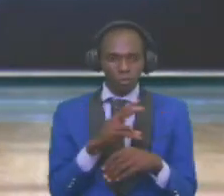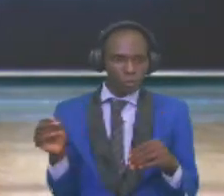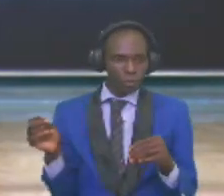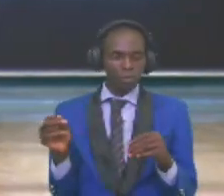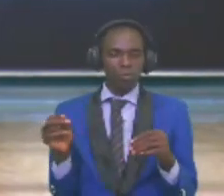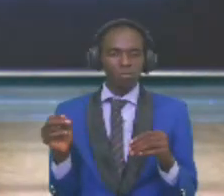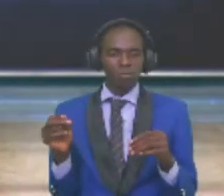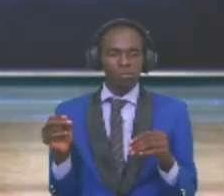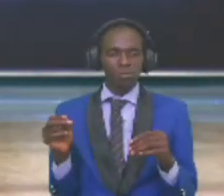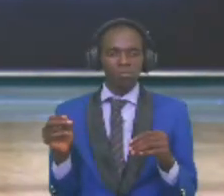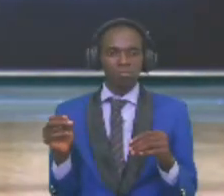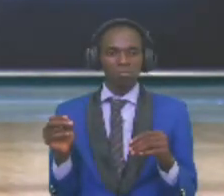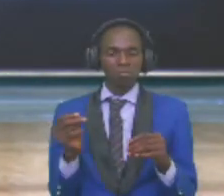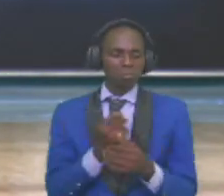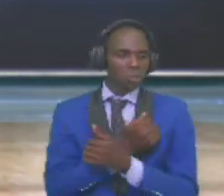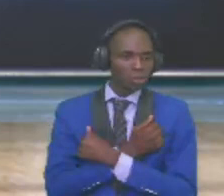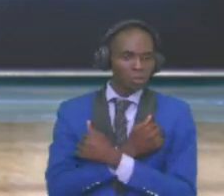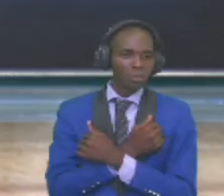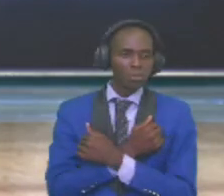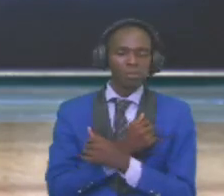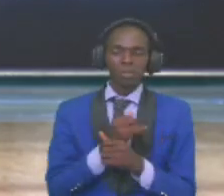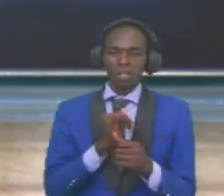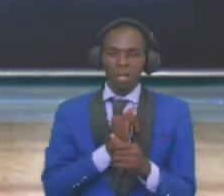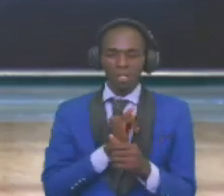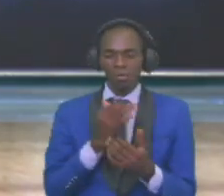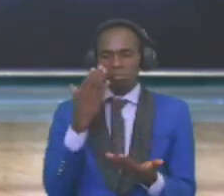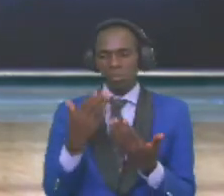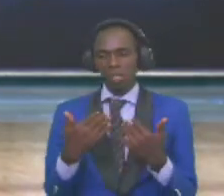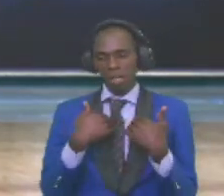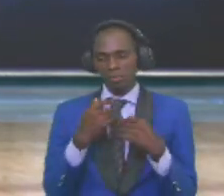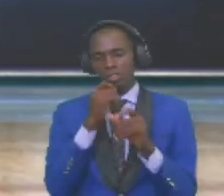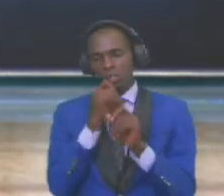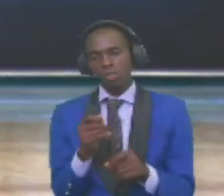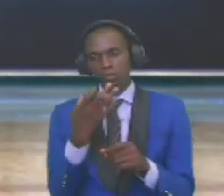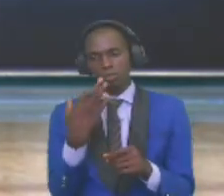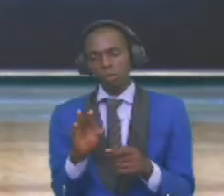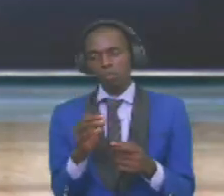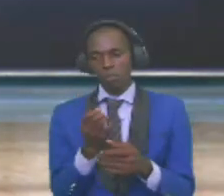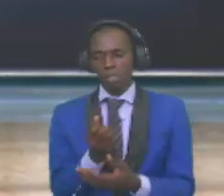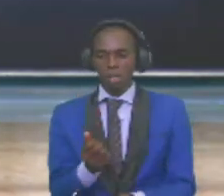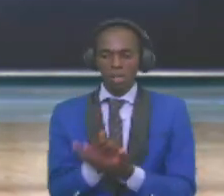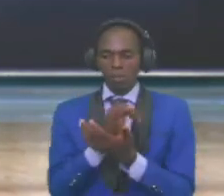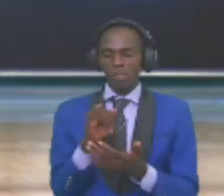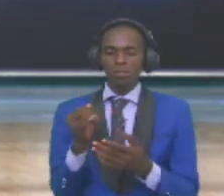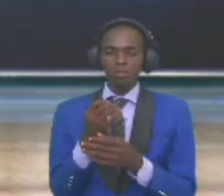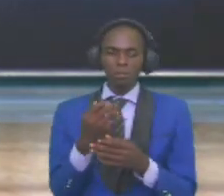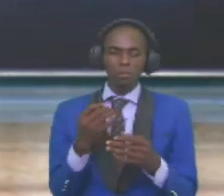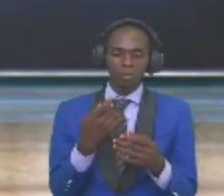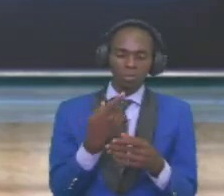la fois juste à transporter pour guérir de délivrer résoudre les problèmes et